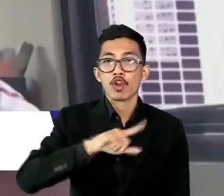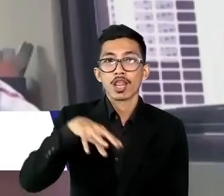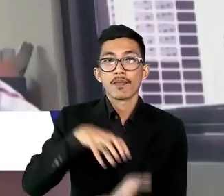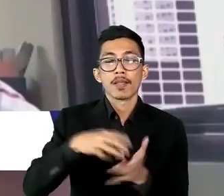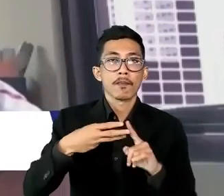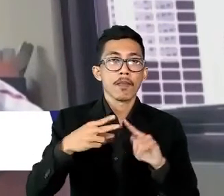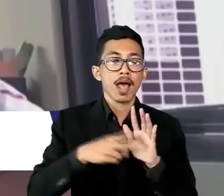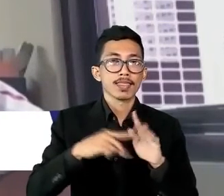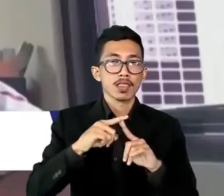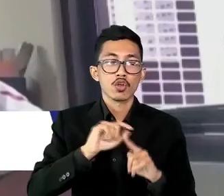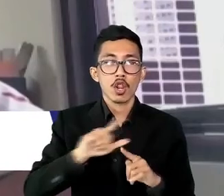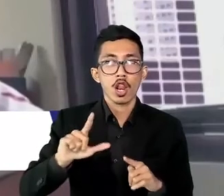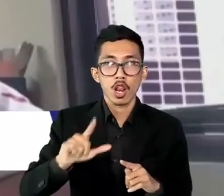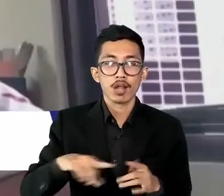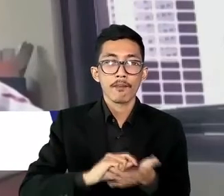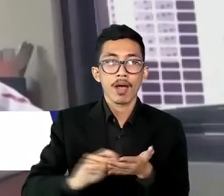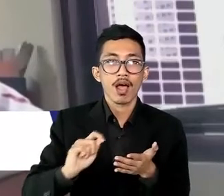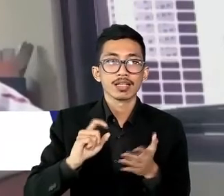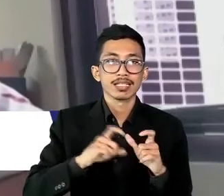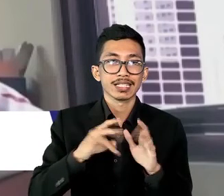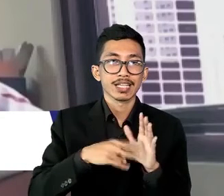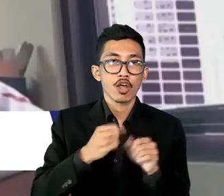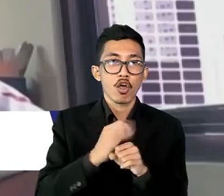itu, Kelurahan Singosaren, mereka membentuk